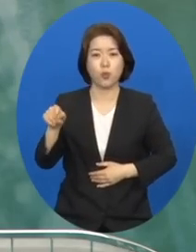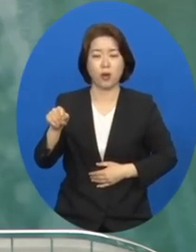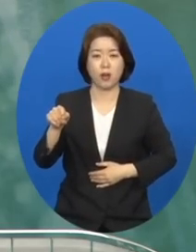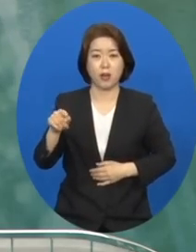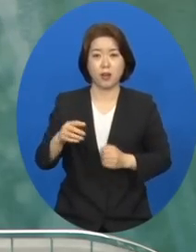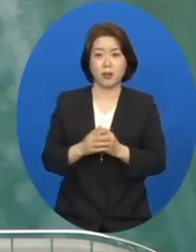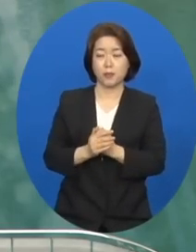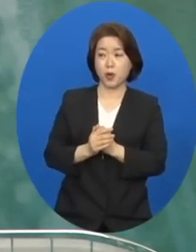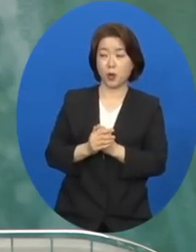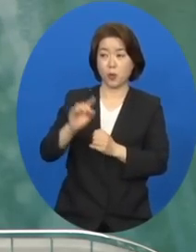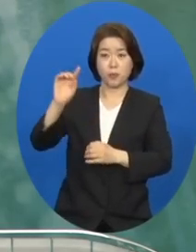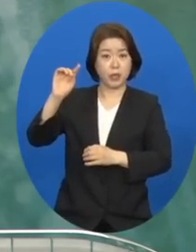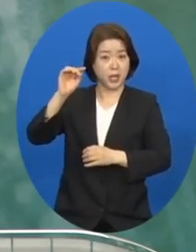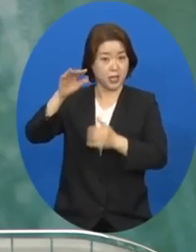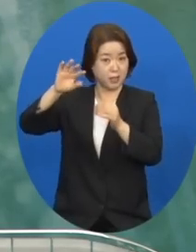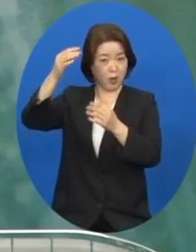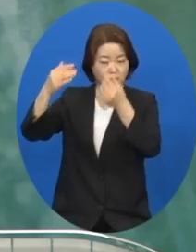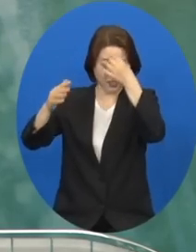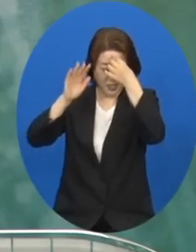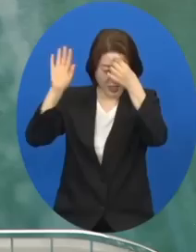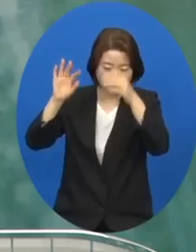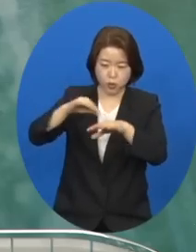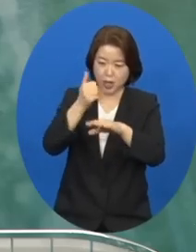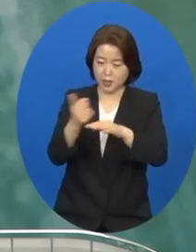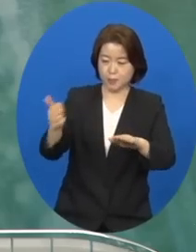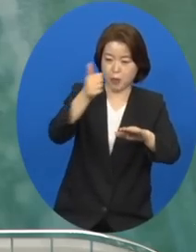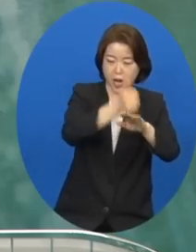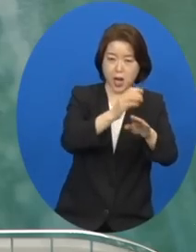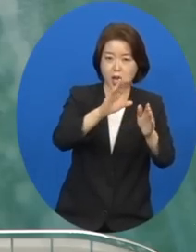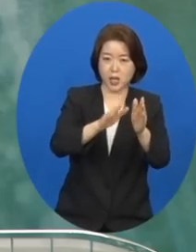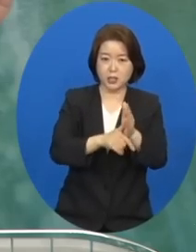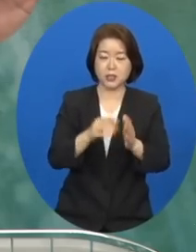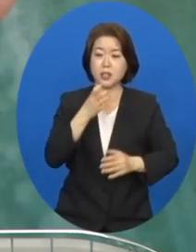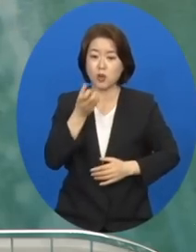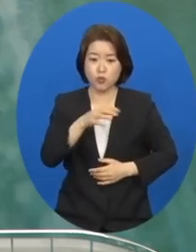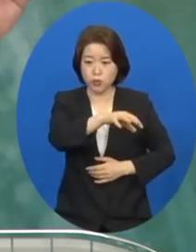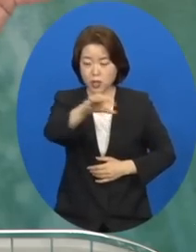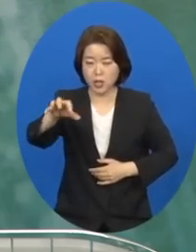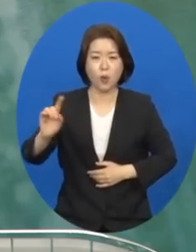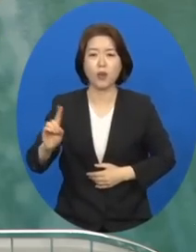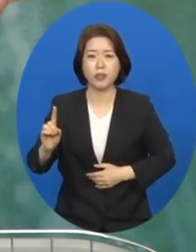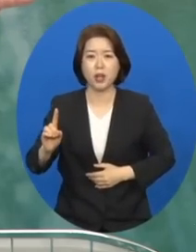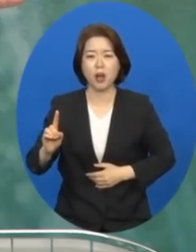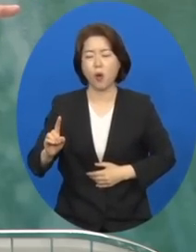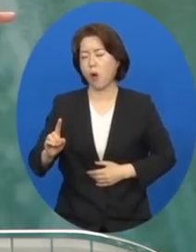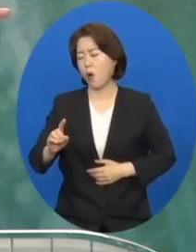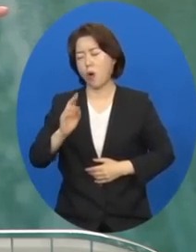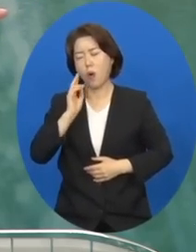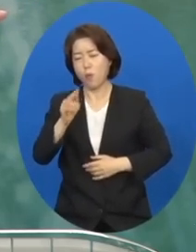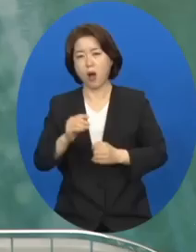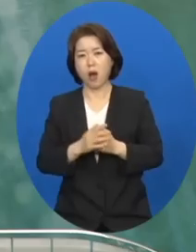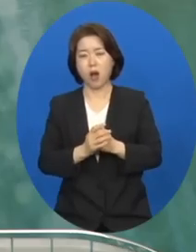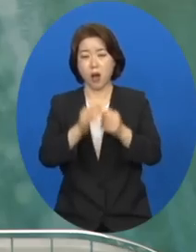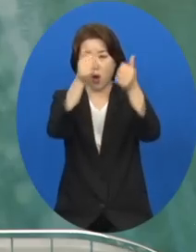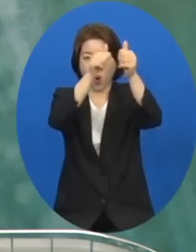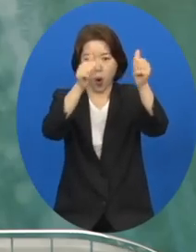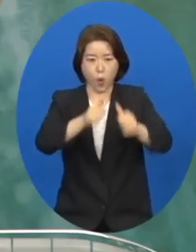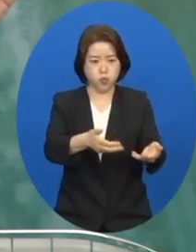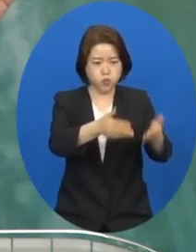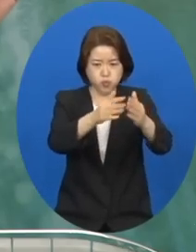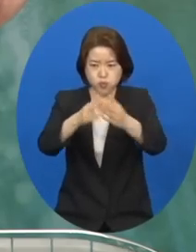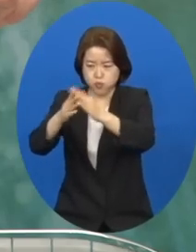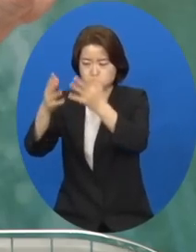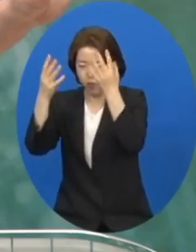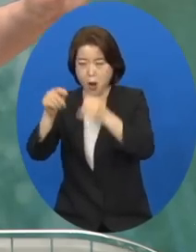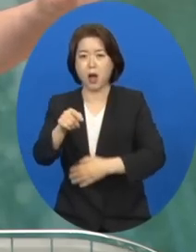여러 성경 보시면요 난리도 아니었습니다 온 지역의 곳곳마다 우산과 3방 이 세워져 있는 거예요 달과